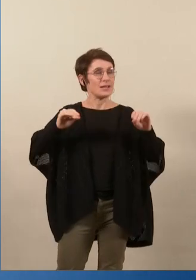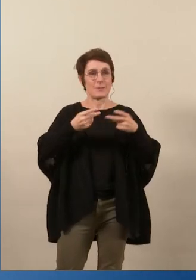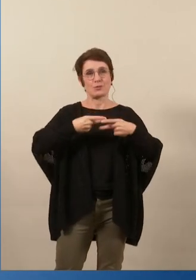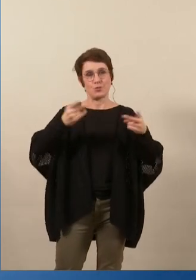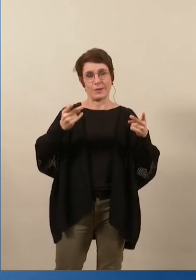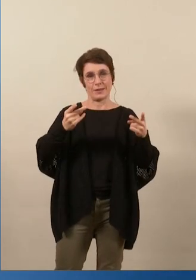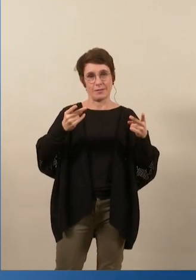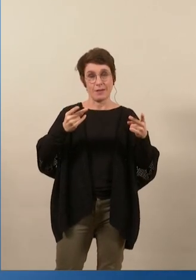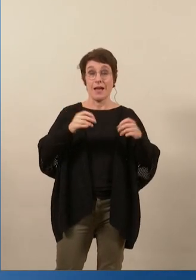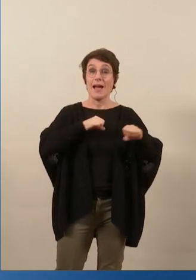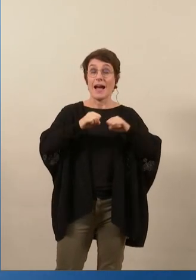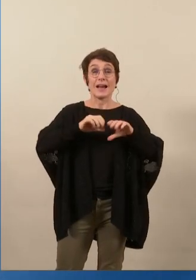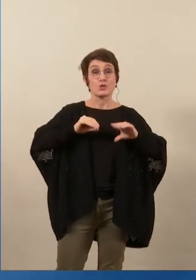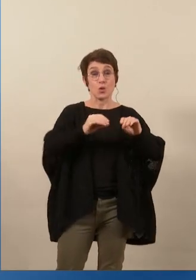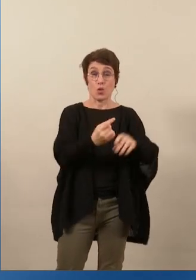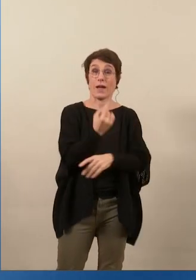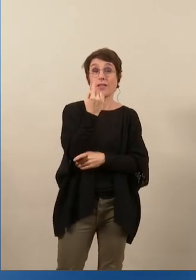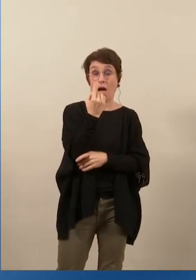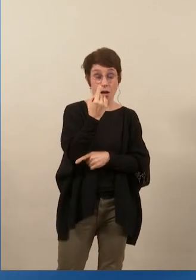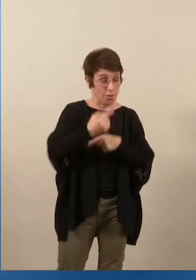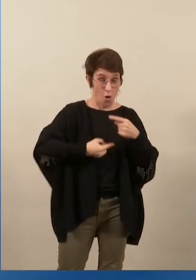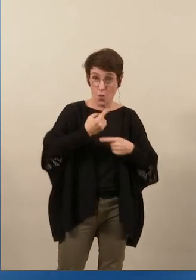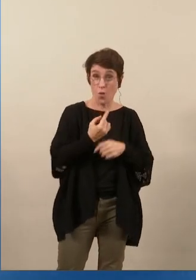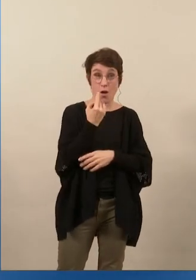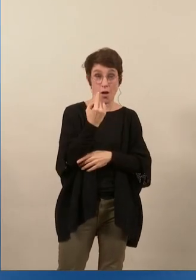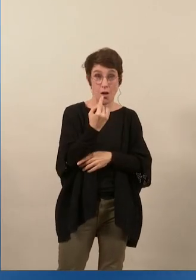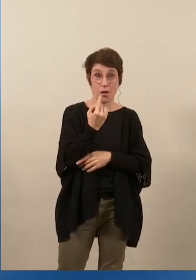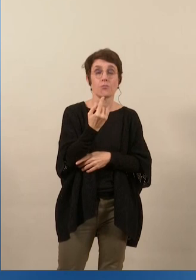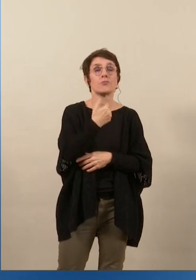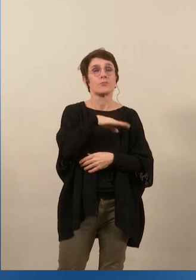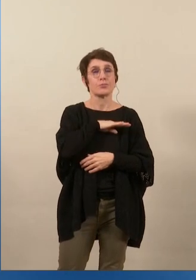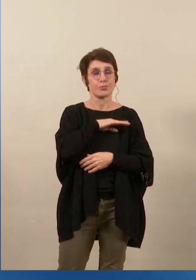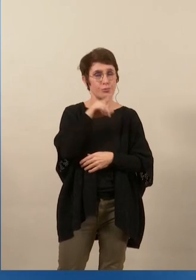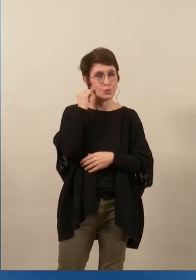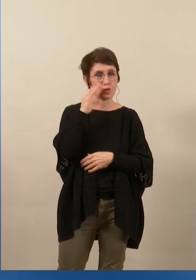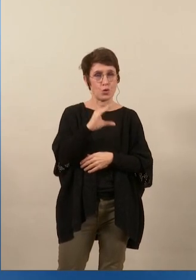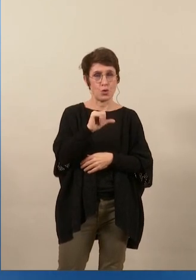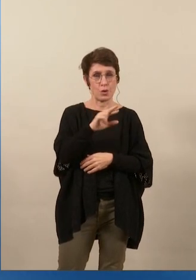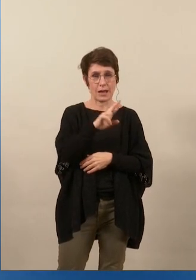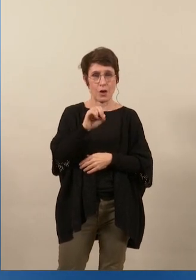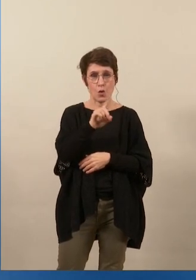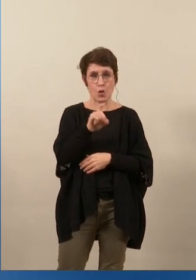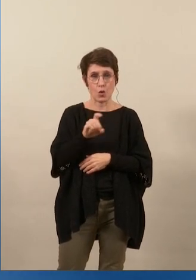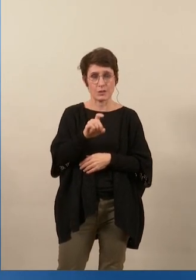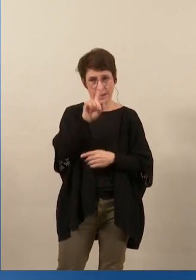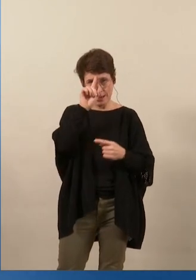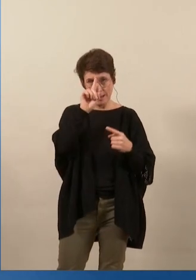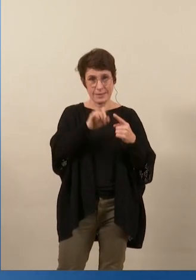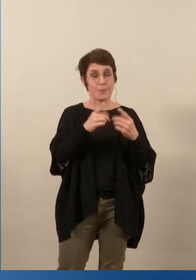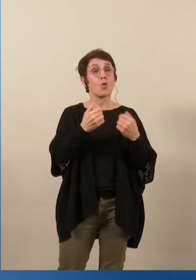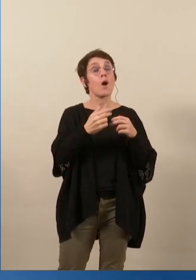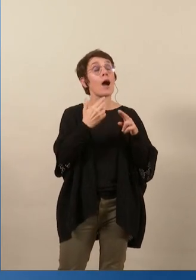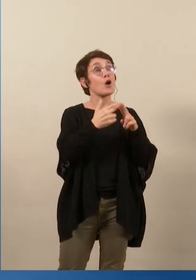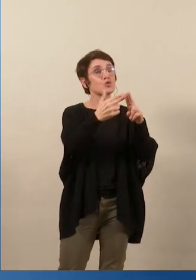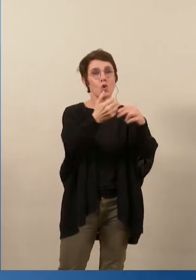qu'une seule action concrète est toujours en cours celle coordonnée par Emmanuel caros l'en remercie sur les dénominations des rues